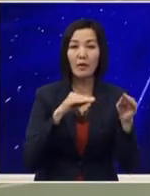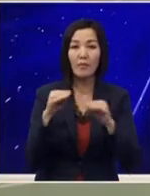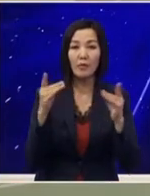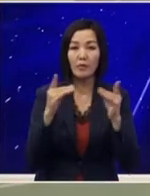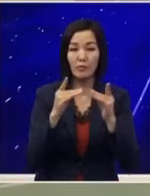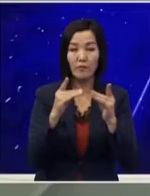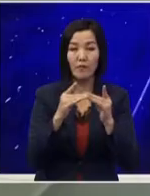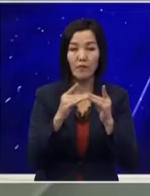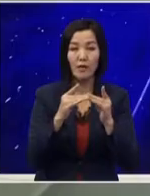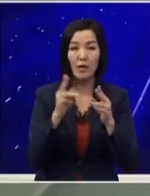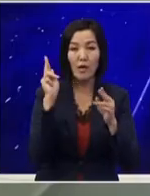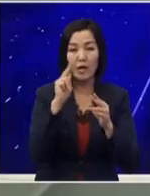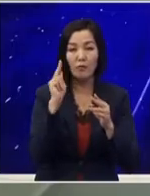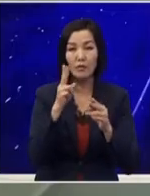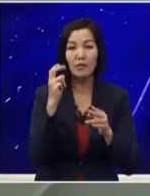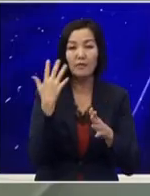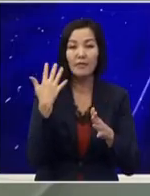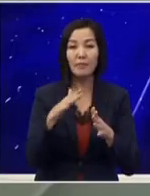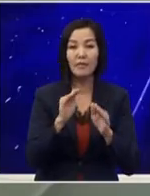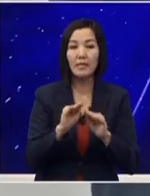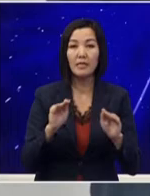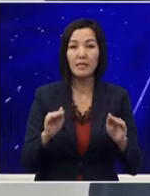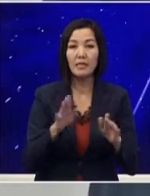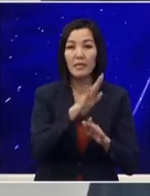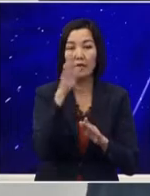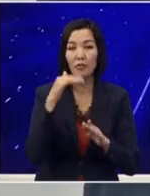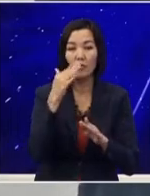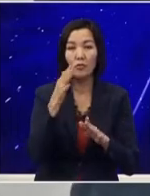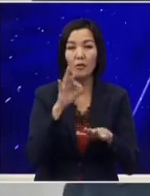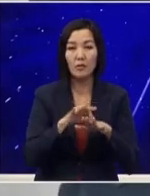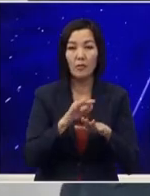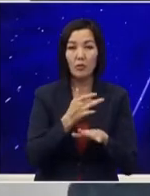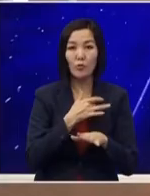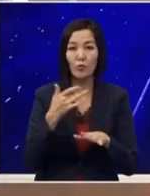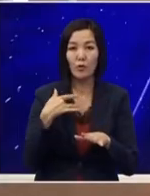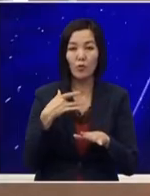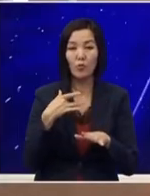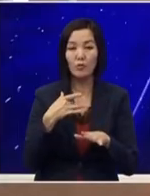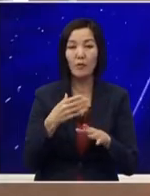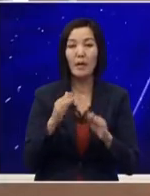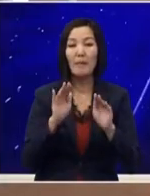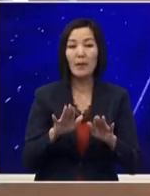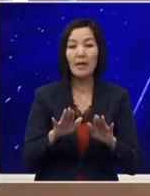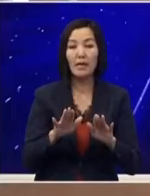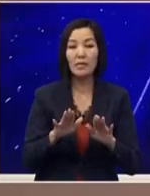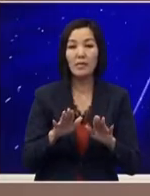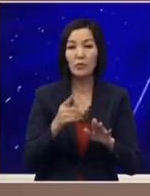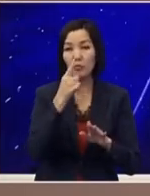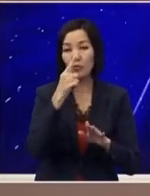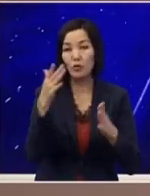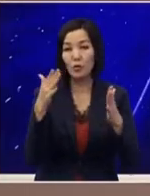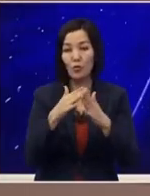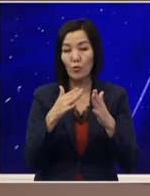интерната. Здесь обучаются 250 детей, родители которых заболели туберкулезом. Пока дети учатся дистанционно,